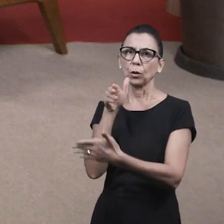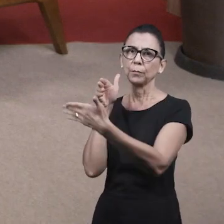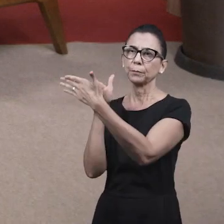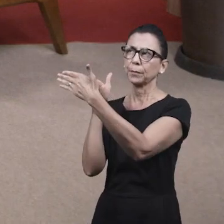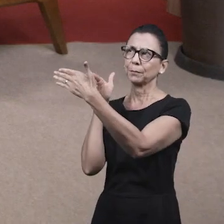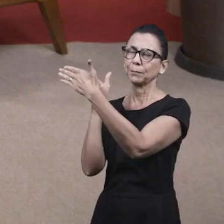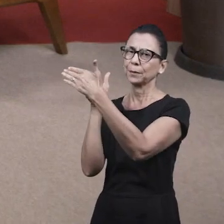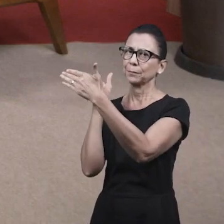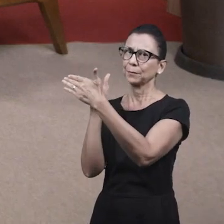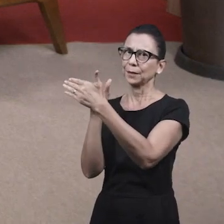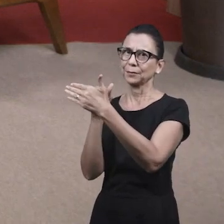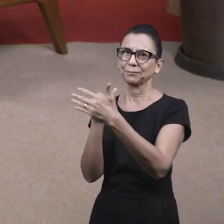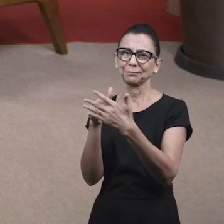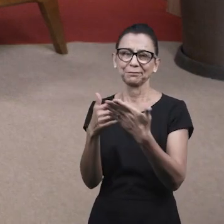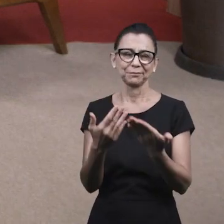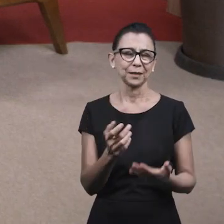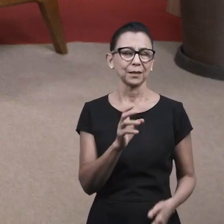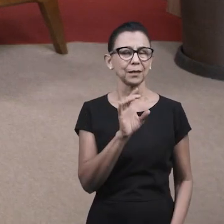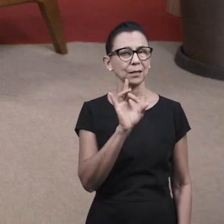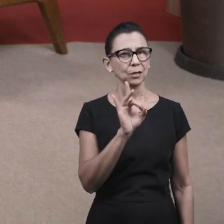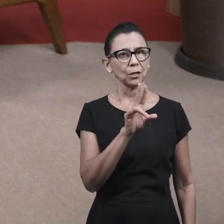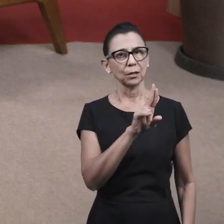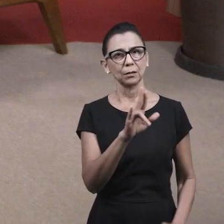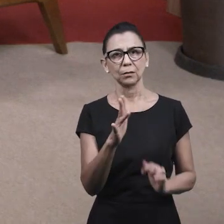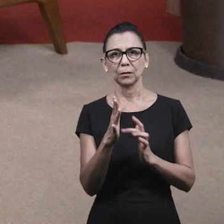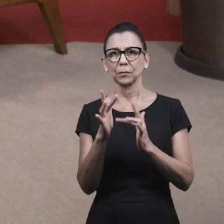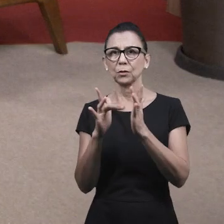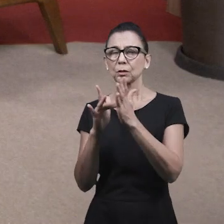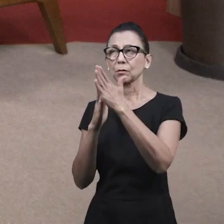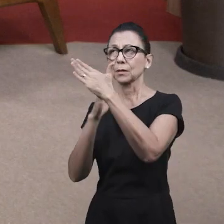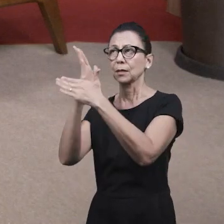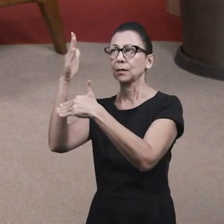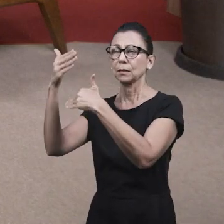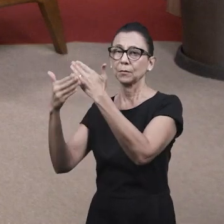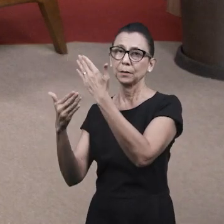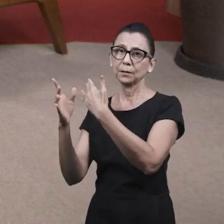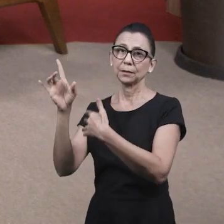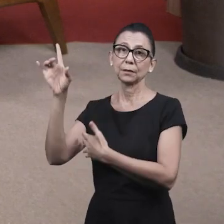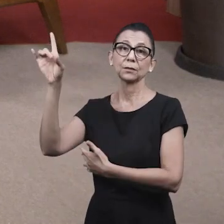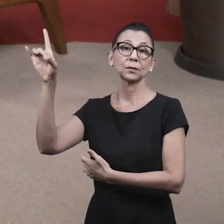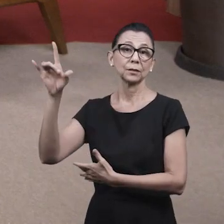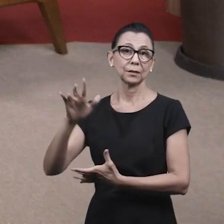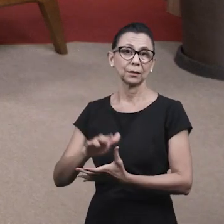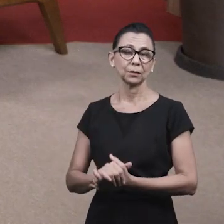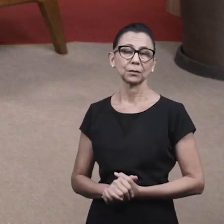par Jésus et seulement par lui, ou vous n'arrivez pas à Dieu le Père.